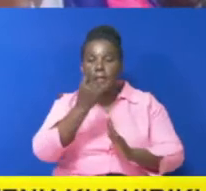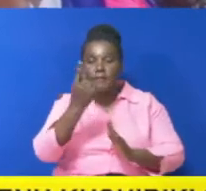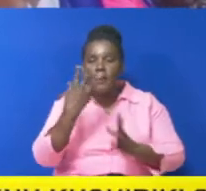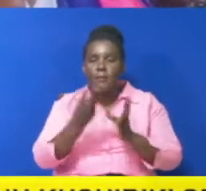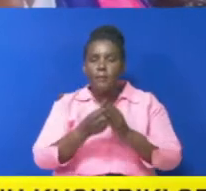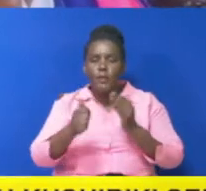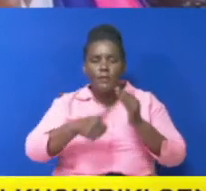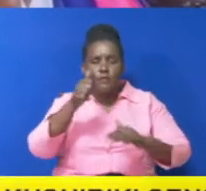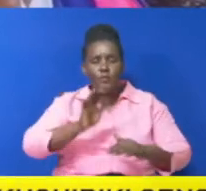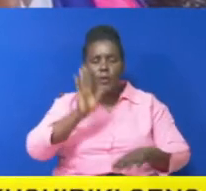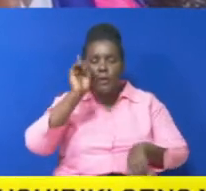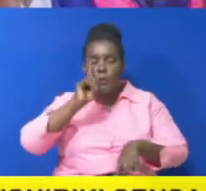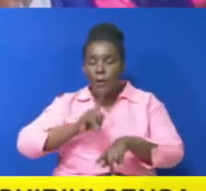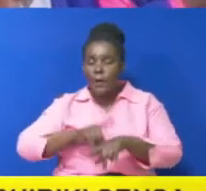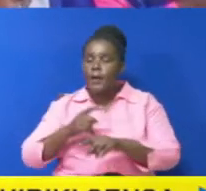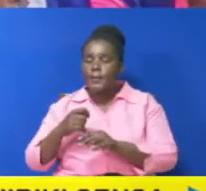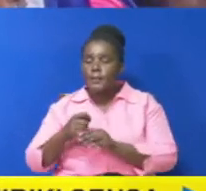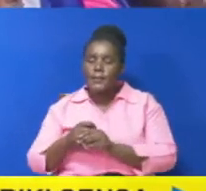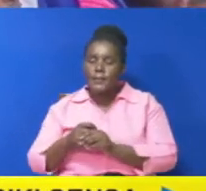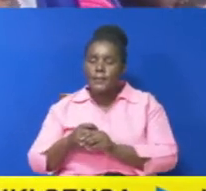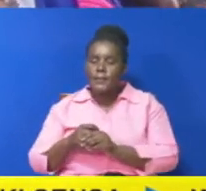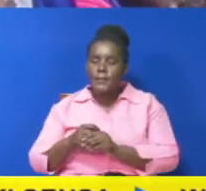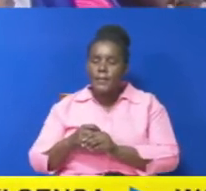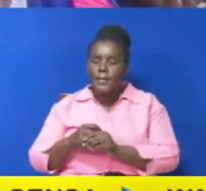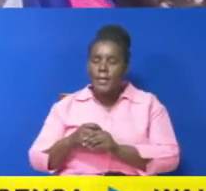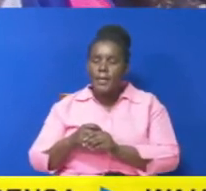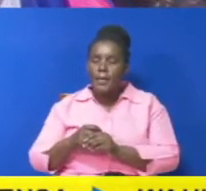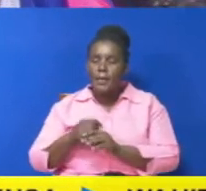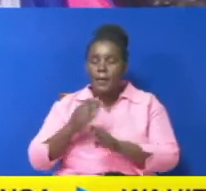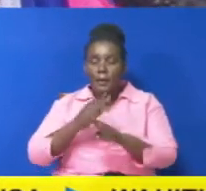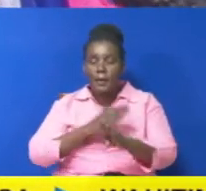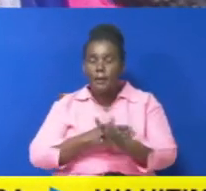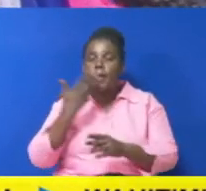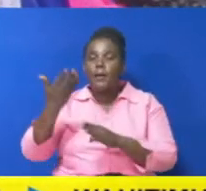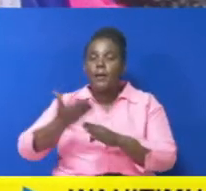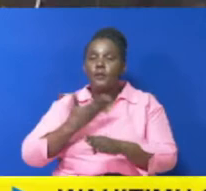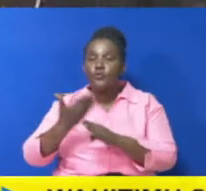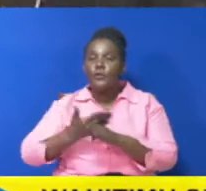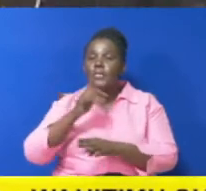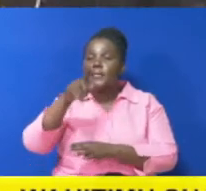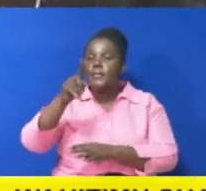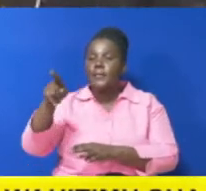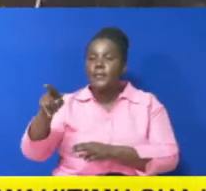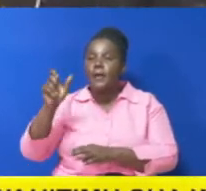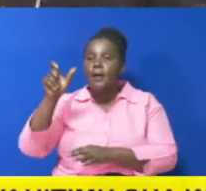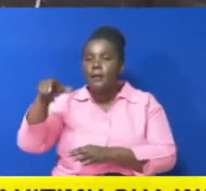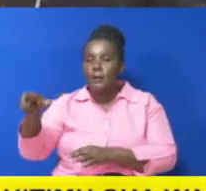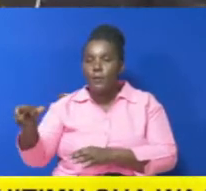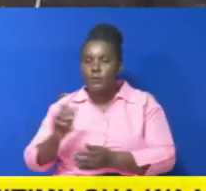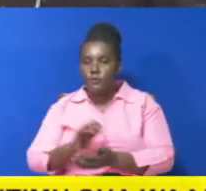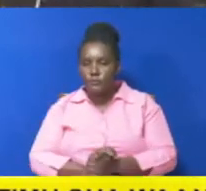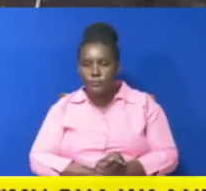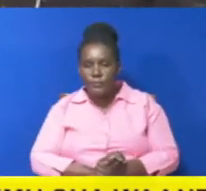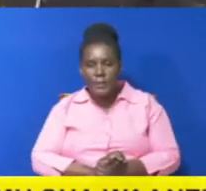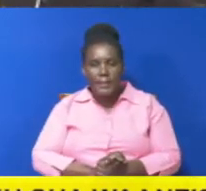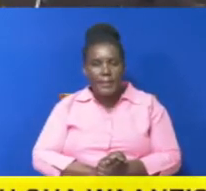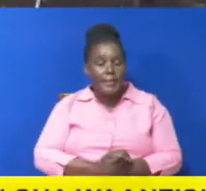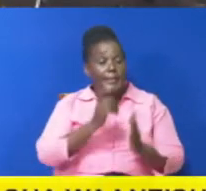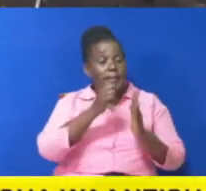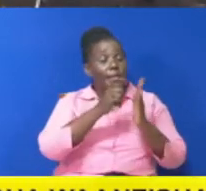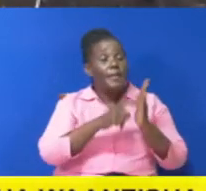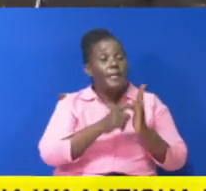wake wakati huu wa kuelekea zoezi la sensa ya watu na makazi. Tarehe ile 23